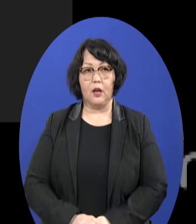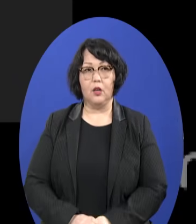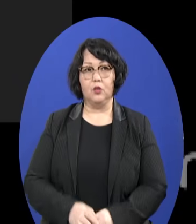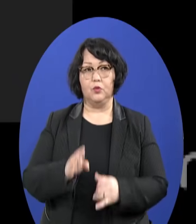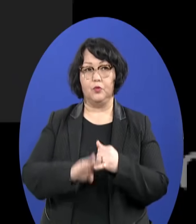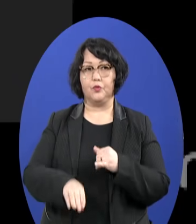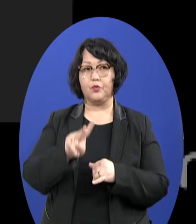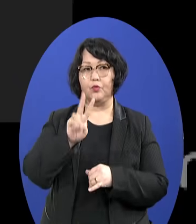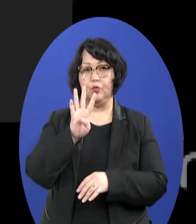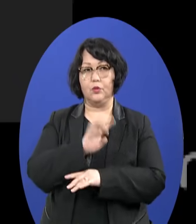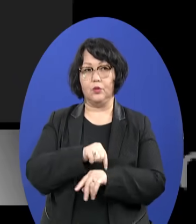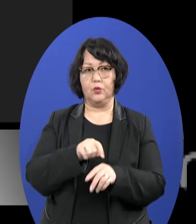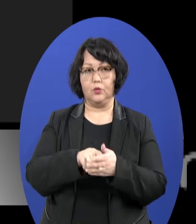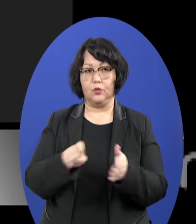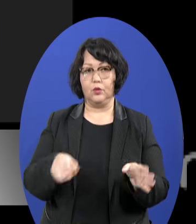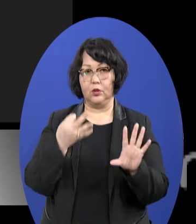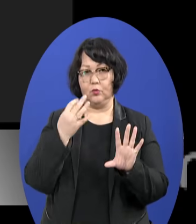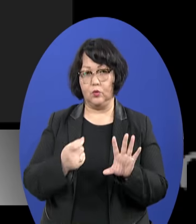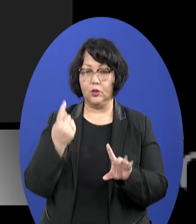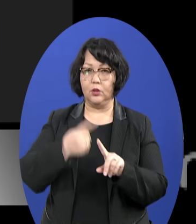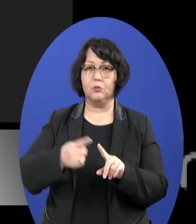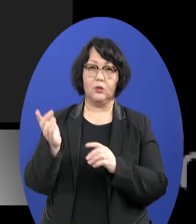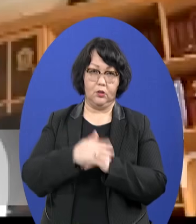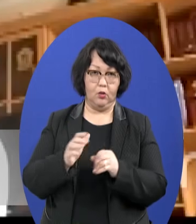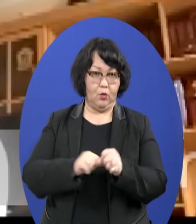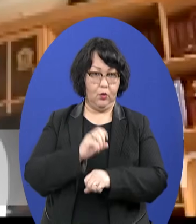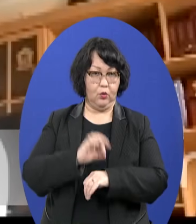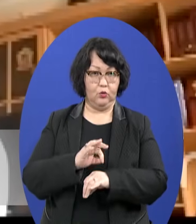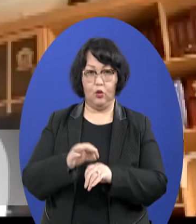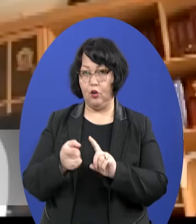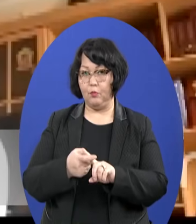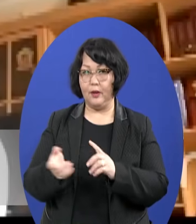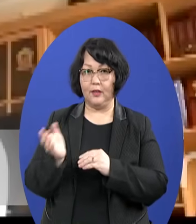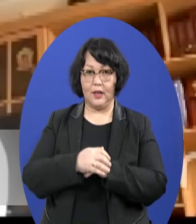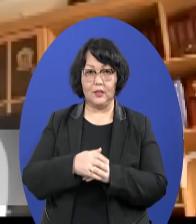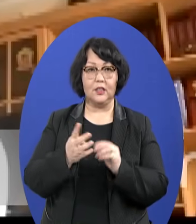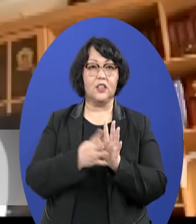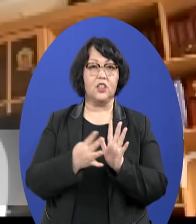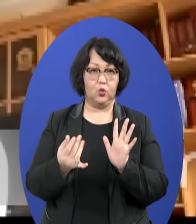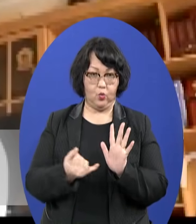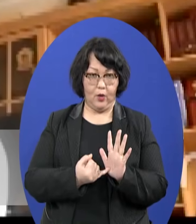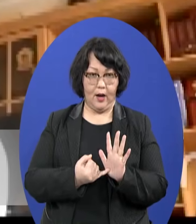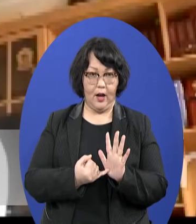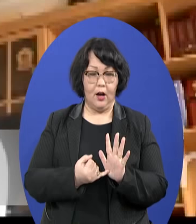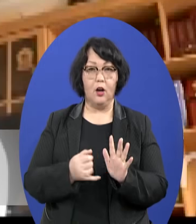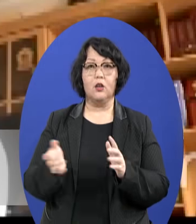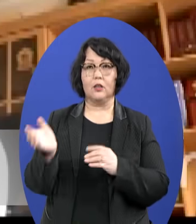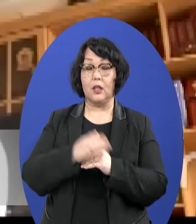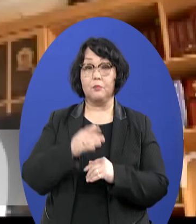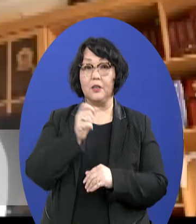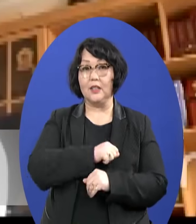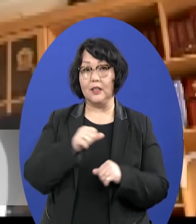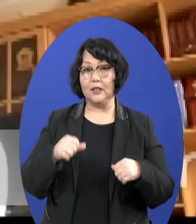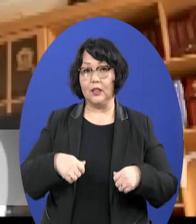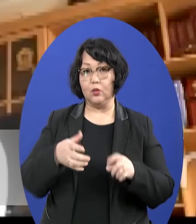Сүүлийн 24 цагийн хугацаанд 8 хүн нэмж нас барснаар цар тахлын улмаас нийт нас баралт 96 болоод байна. Нас орж байгаа иргэдийн дундаж